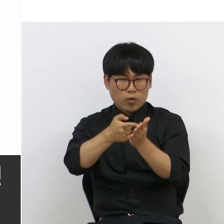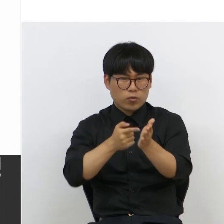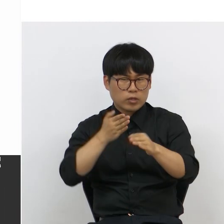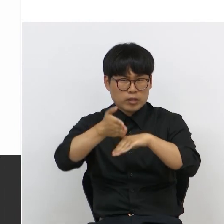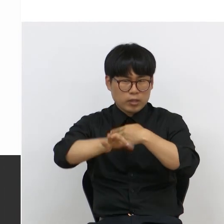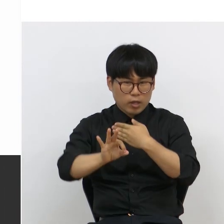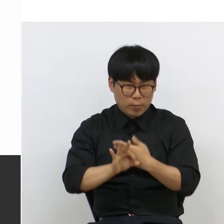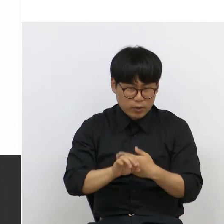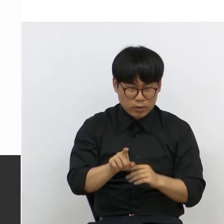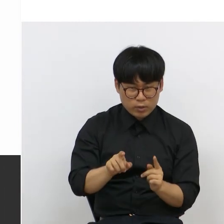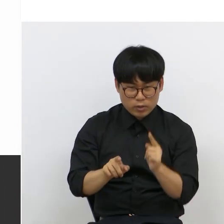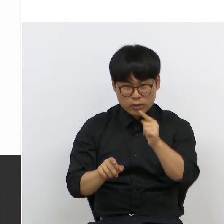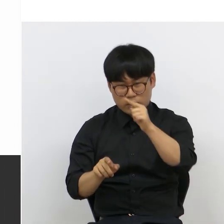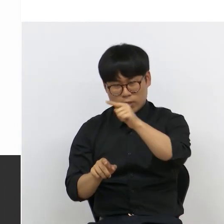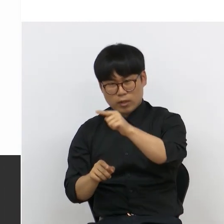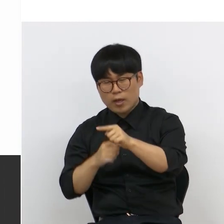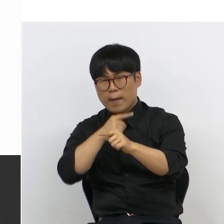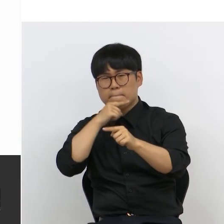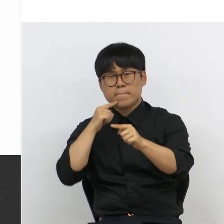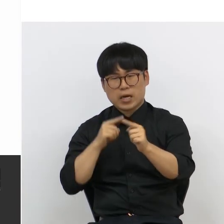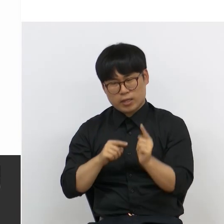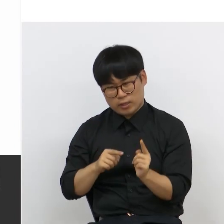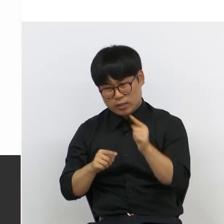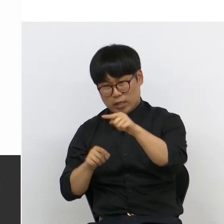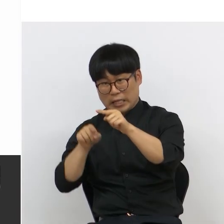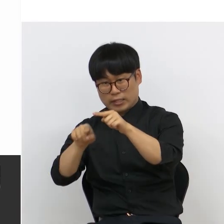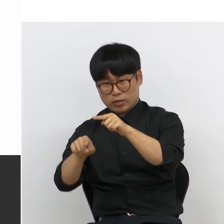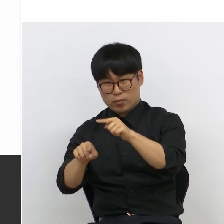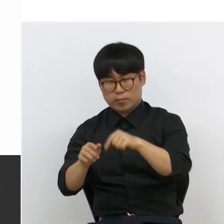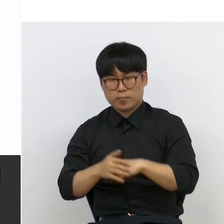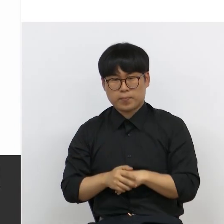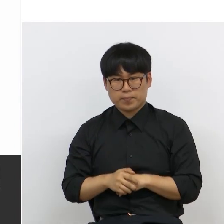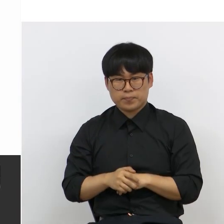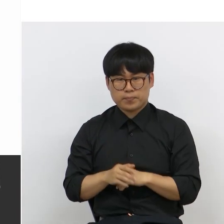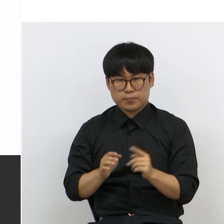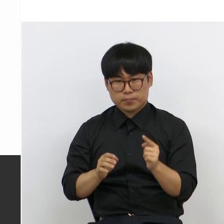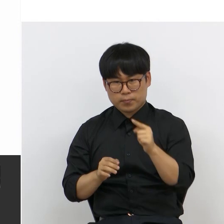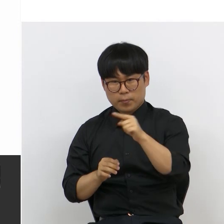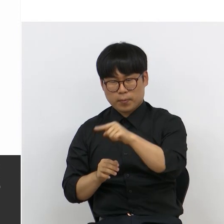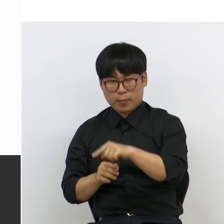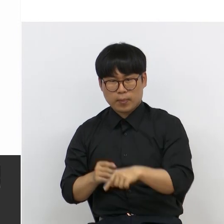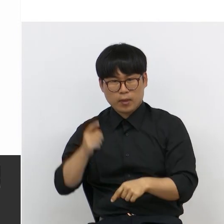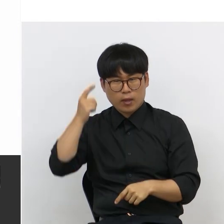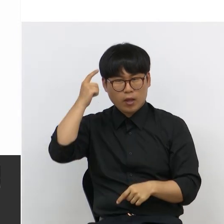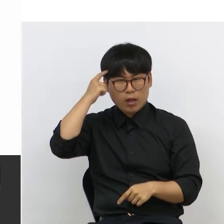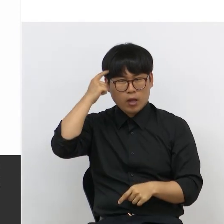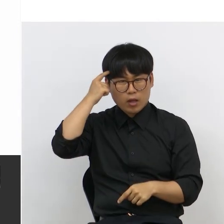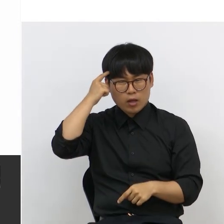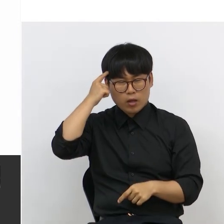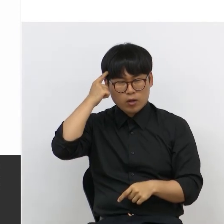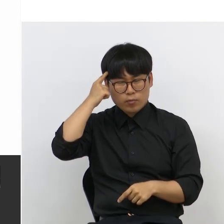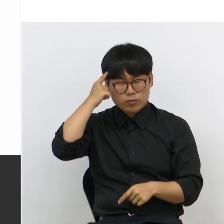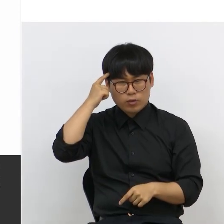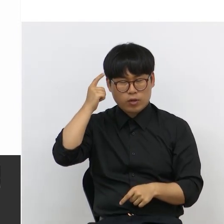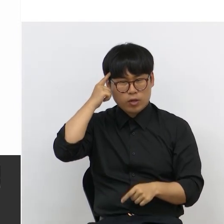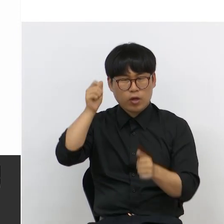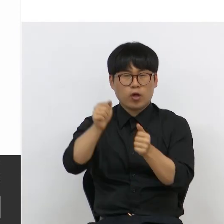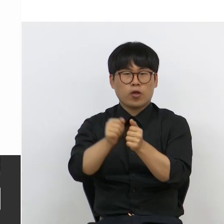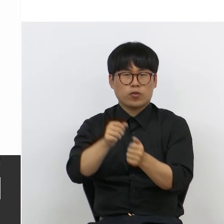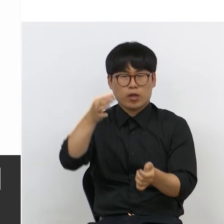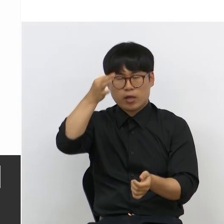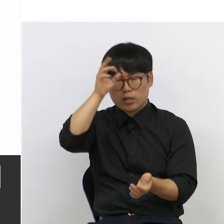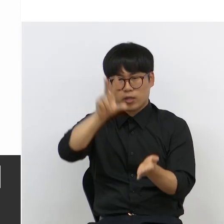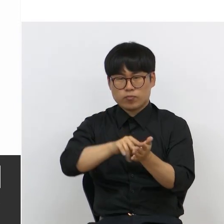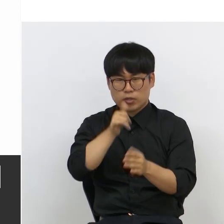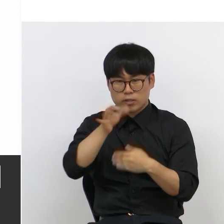빨간색으로 떨어지고 이렇게 노란 점으로 떨어지는 아이들은 여기 에디셔널, 다시 말해서 어떤 언어 인지 기능의 문제라든지 다른 기형이라는 게